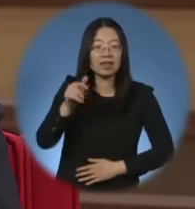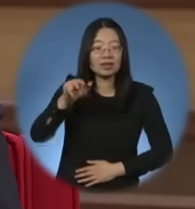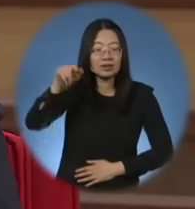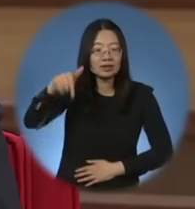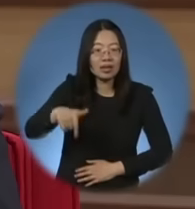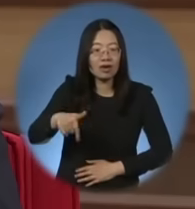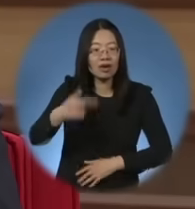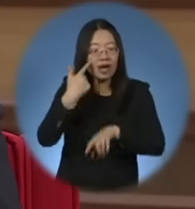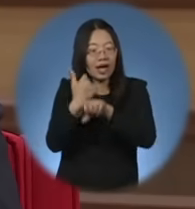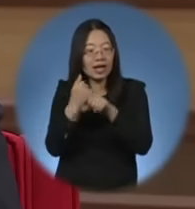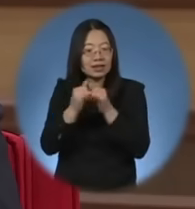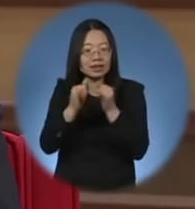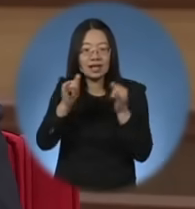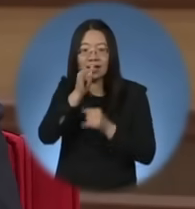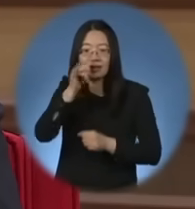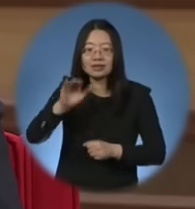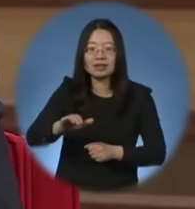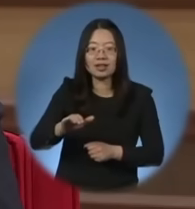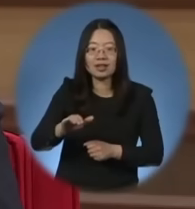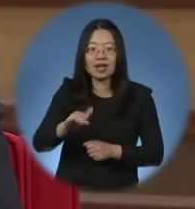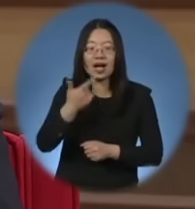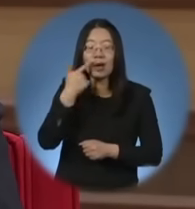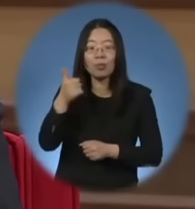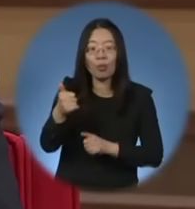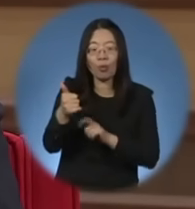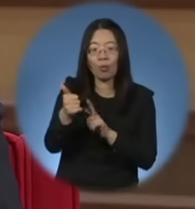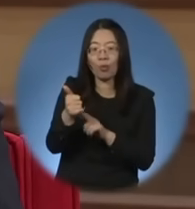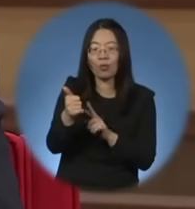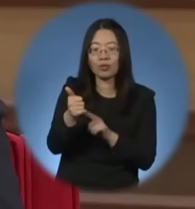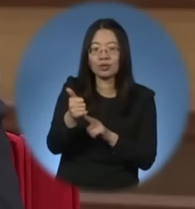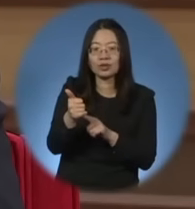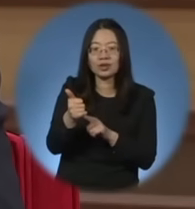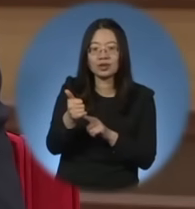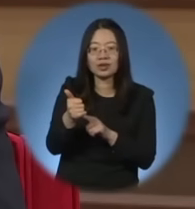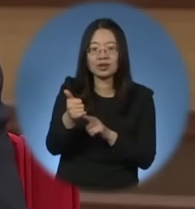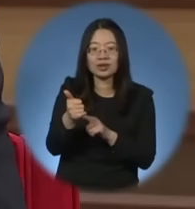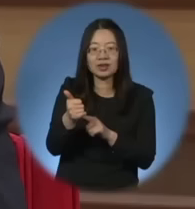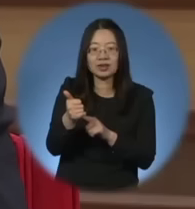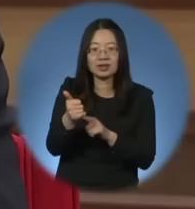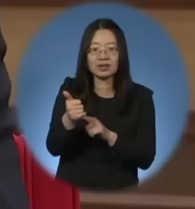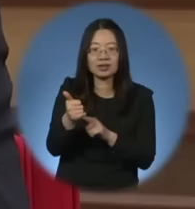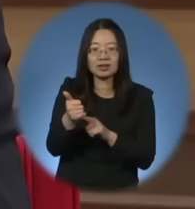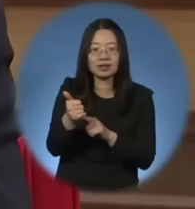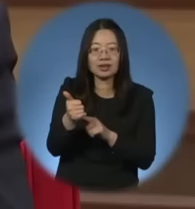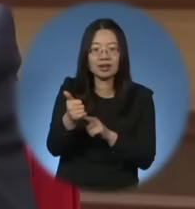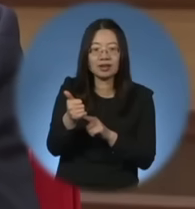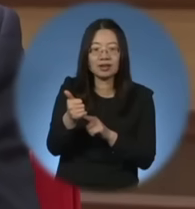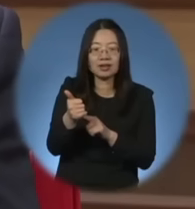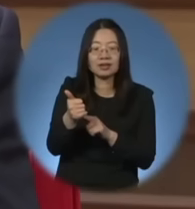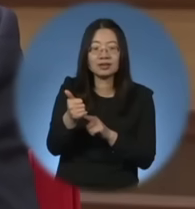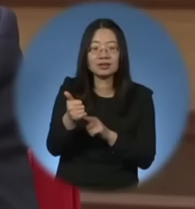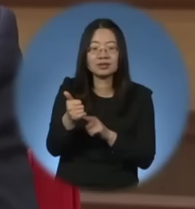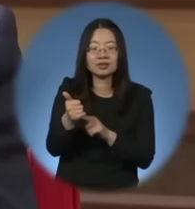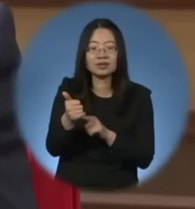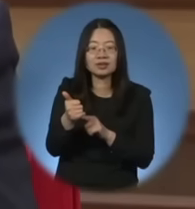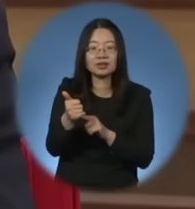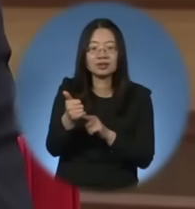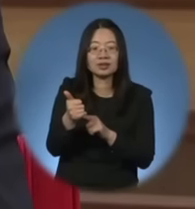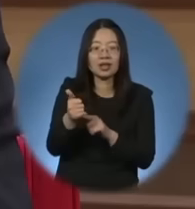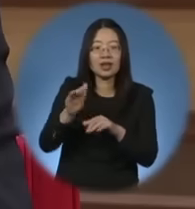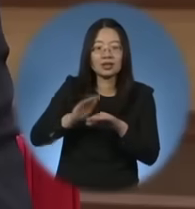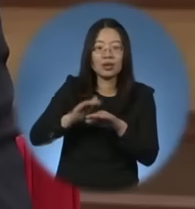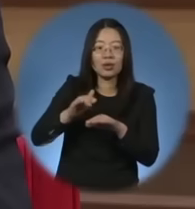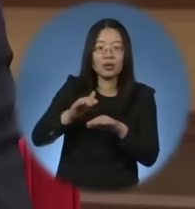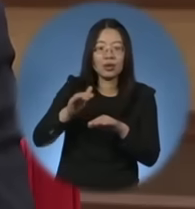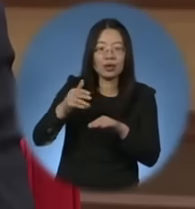이원적 유명한 학자 계신데 그분의 아버지가 시 집에 장각 갔어요네네 또